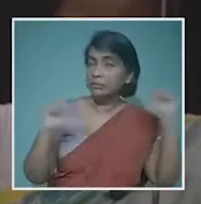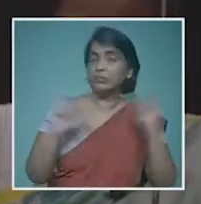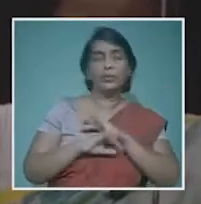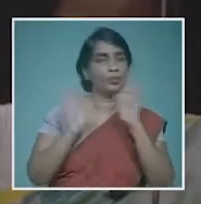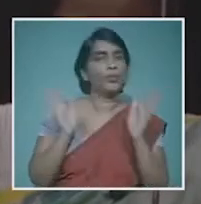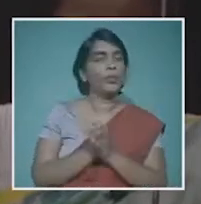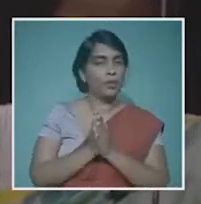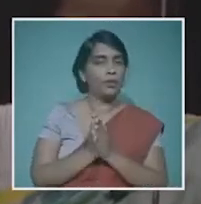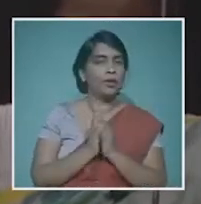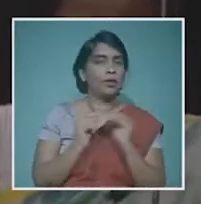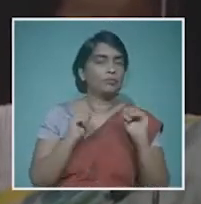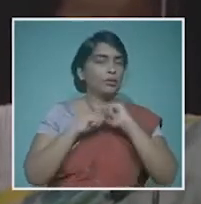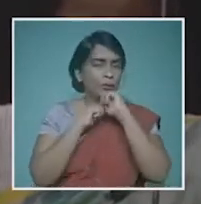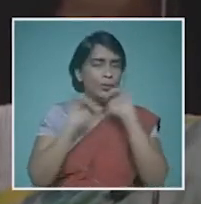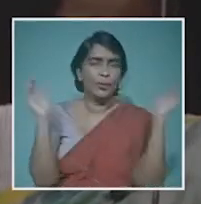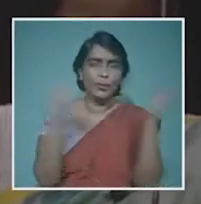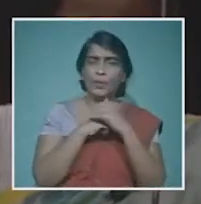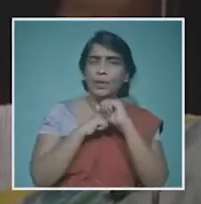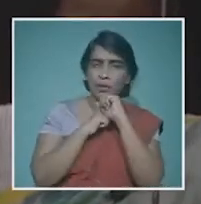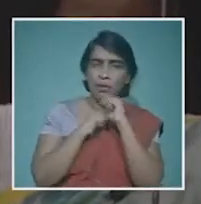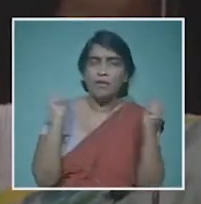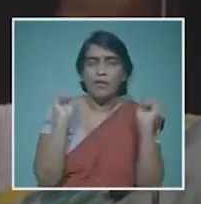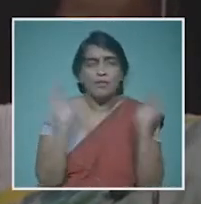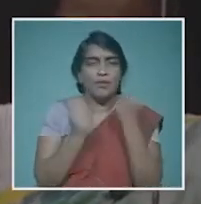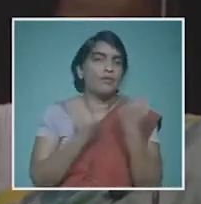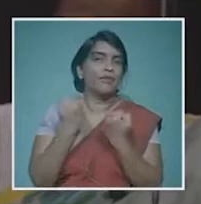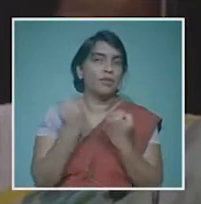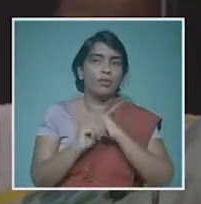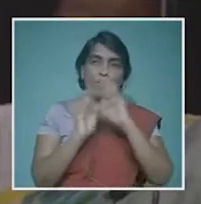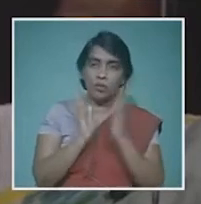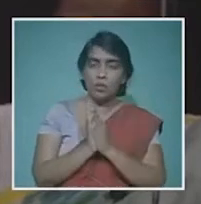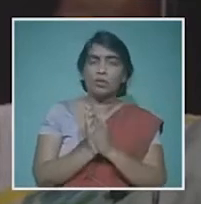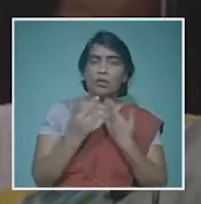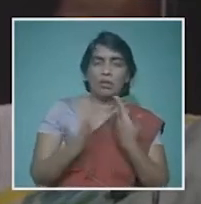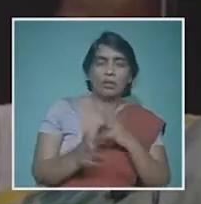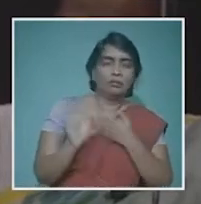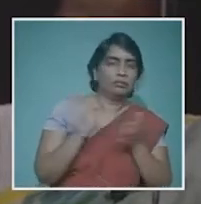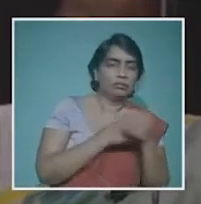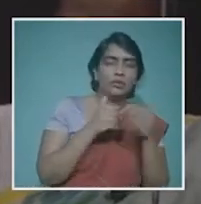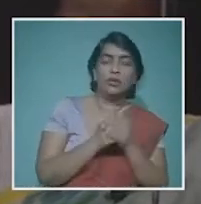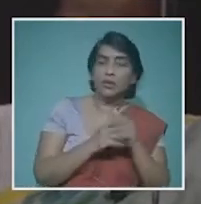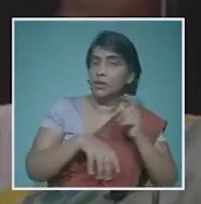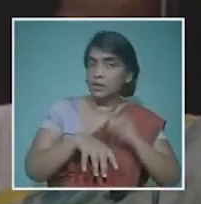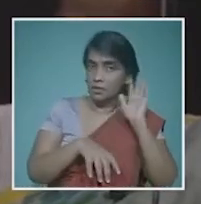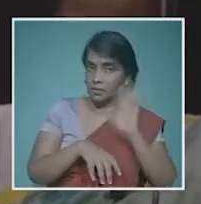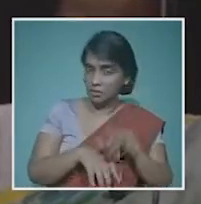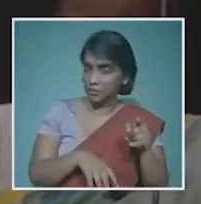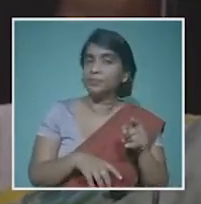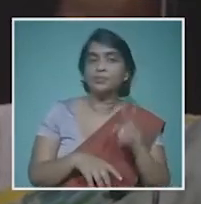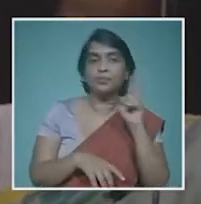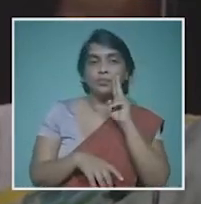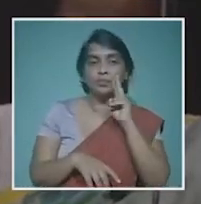දෙනාම හැංගෙන්න, සියලු දෙනාම පොඩි වාහනවල යන්න, සියලු දෙනාම මග අරින්න. දැන් එහෙම වෙලාවක